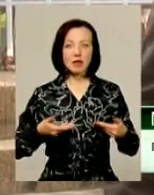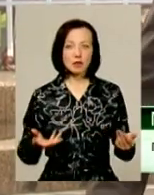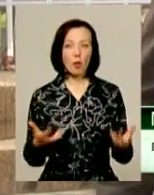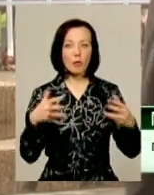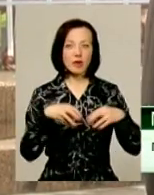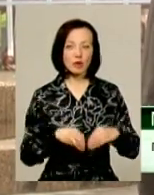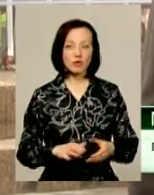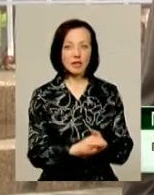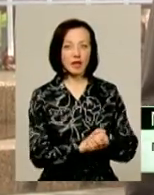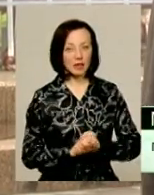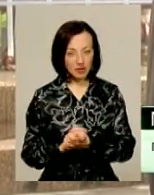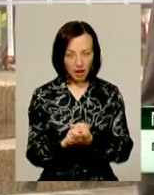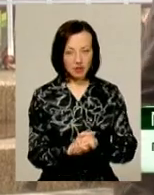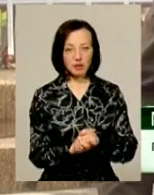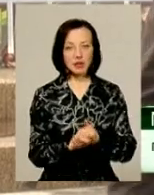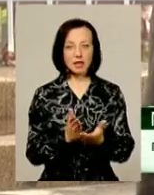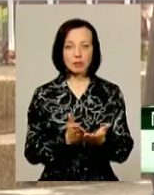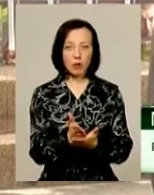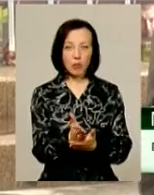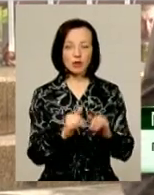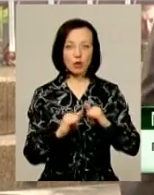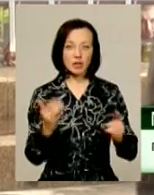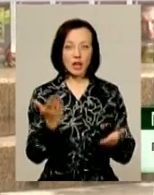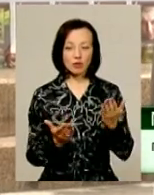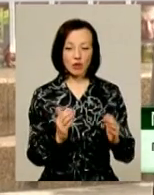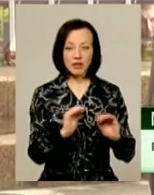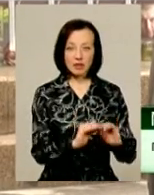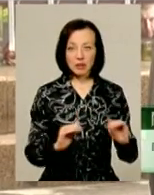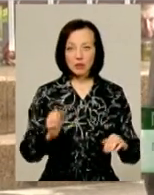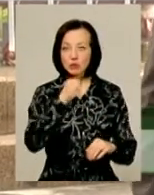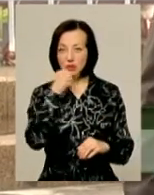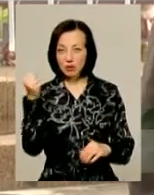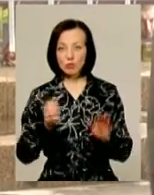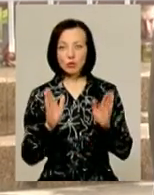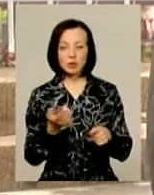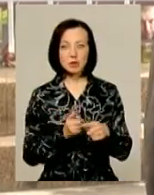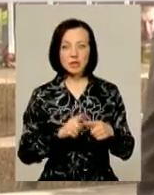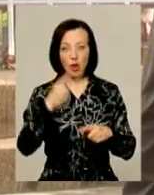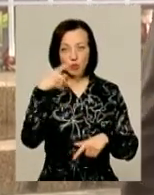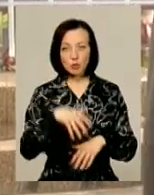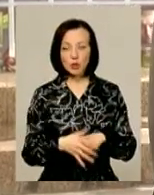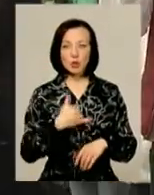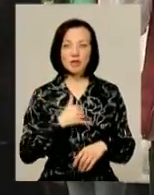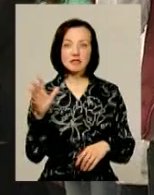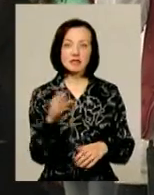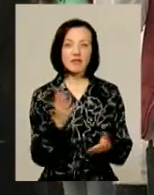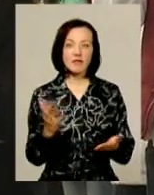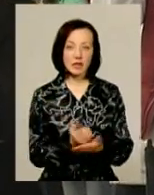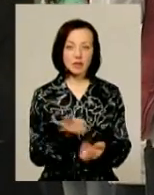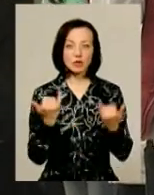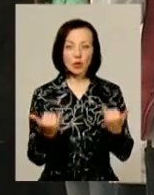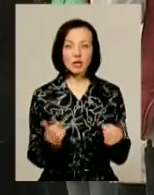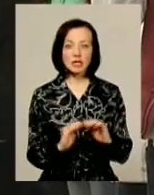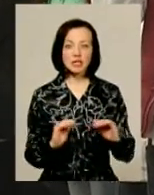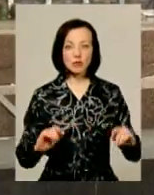об'єднувати, єднати і спрямовувати нас в розвитку. Якщо ми від малого до великого будемо це розуміти, в нас все вийде. Сьогодні діти